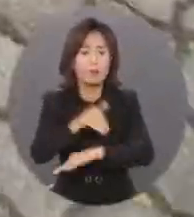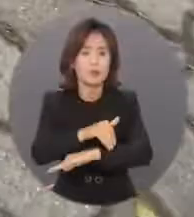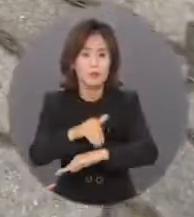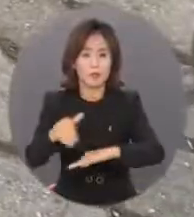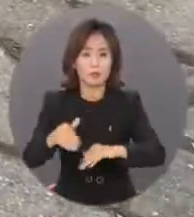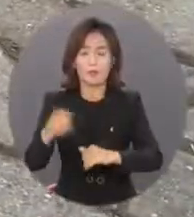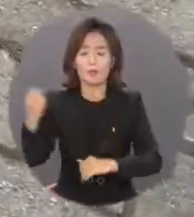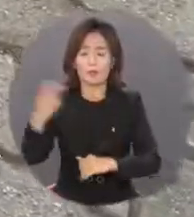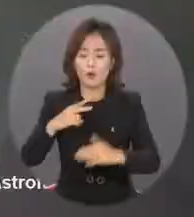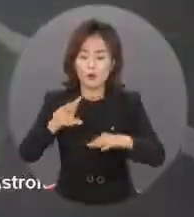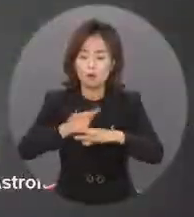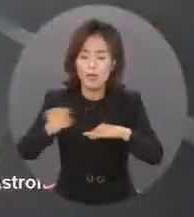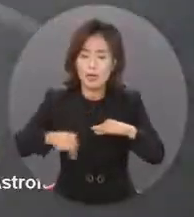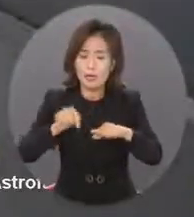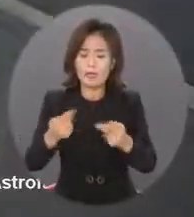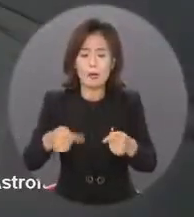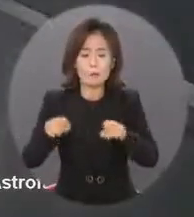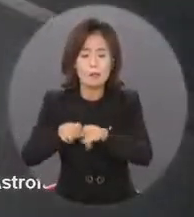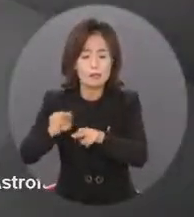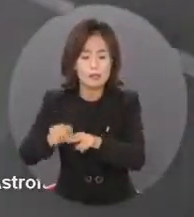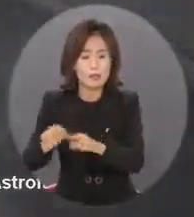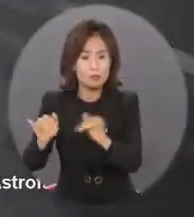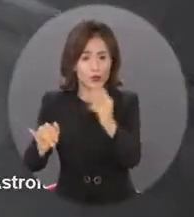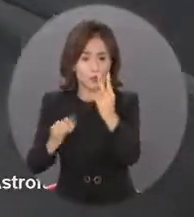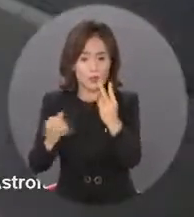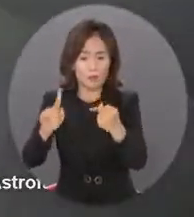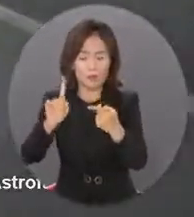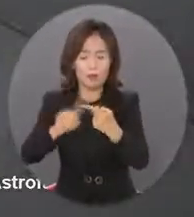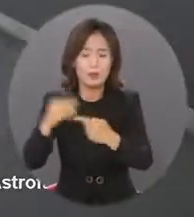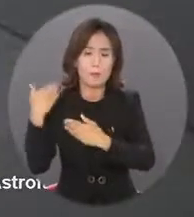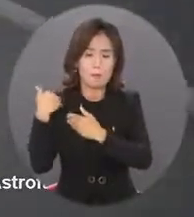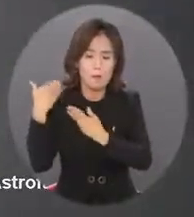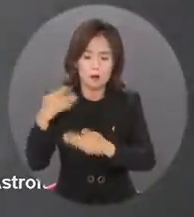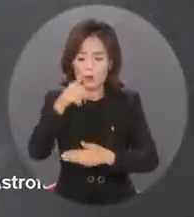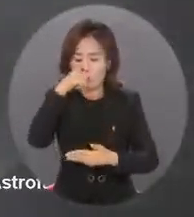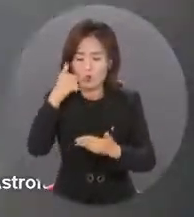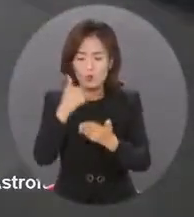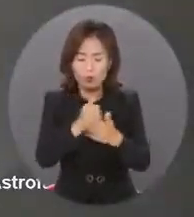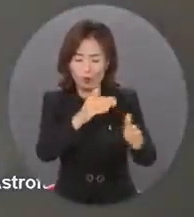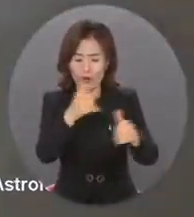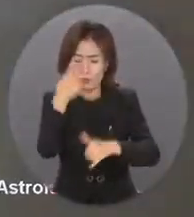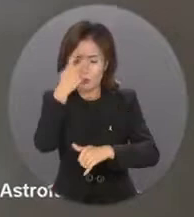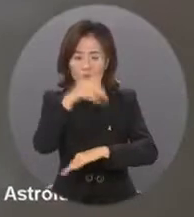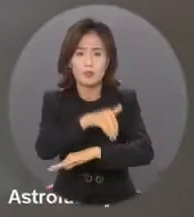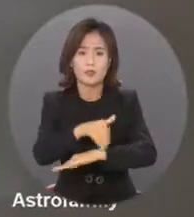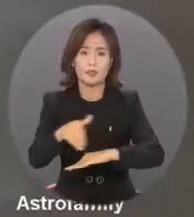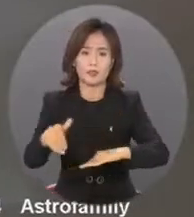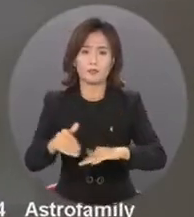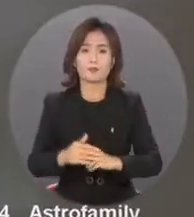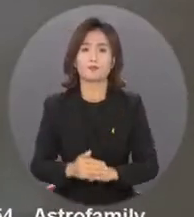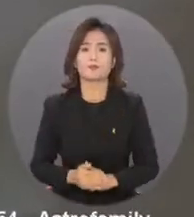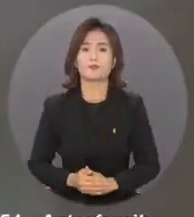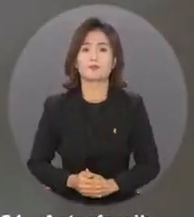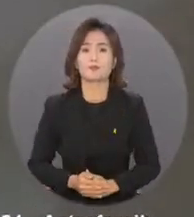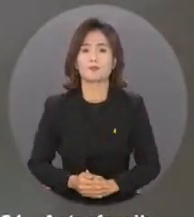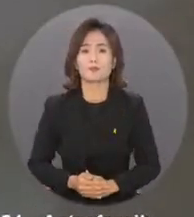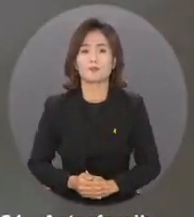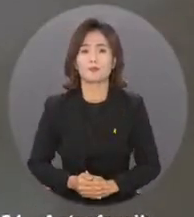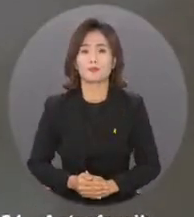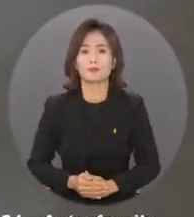또 차원의 있던 동승자 2명에 대해서도 방조 혐의가 있는지 살펴볼 계획입니다 mbc 뉴스 이다현